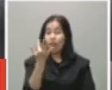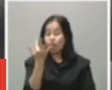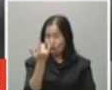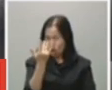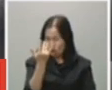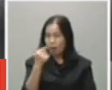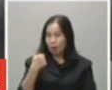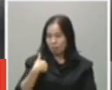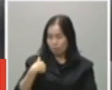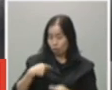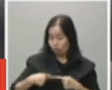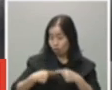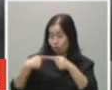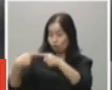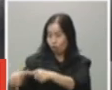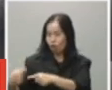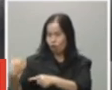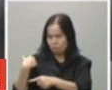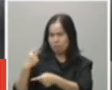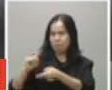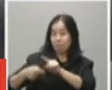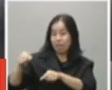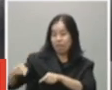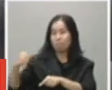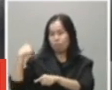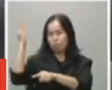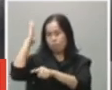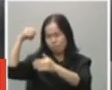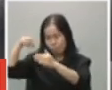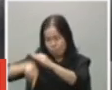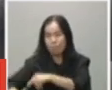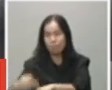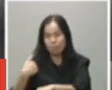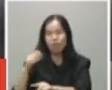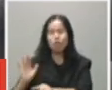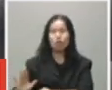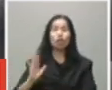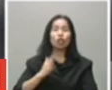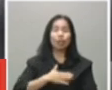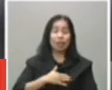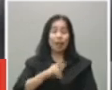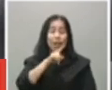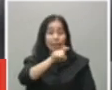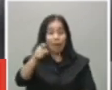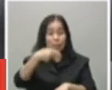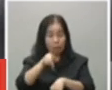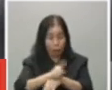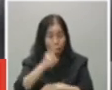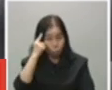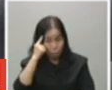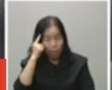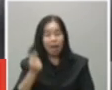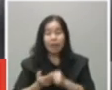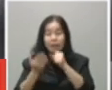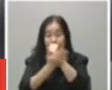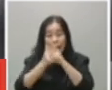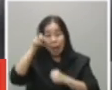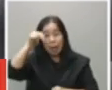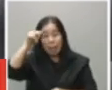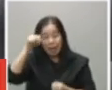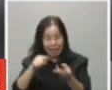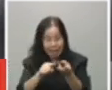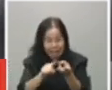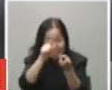าลงรายละเอียดเรื่องนี้แต่ท่านประธานทราบไหมครับขณะนี้เนี่ยยาบ้าเขาขายกันเม็ดละเท่าไห